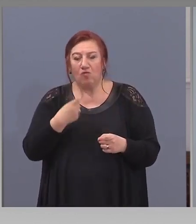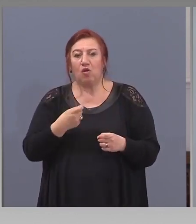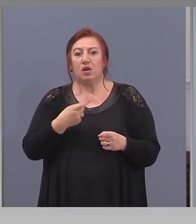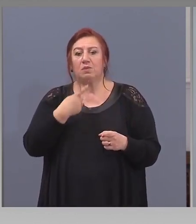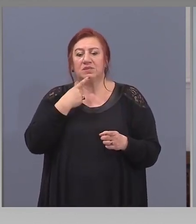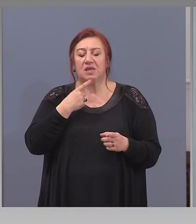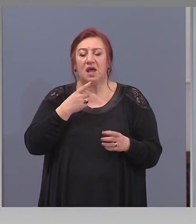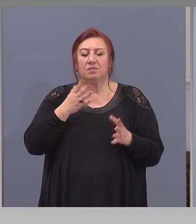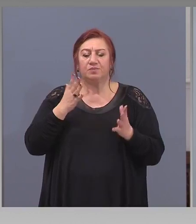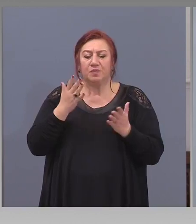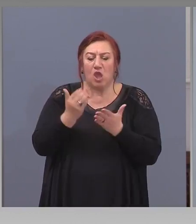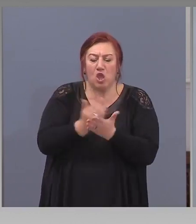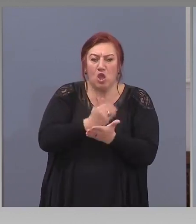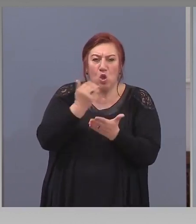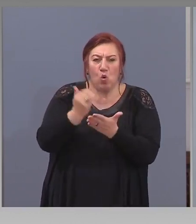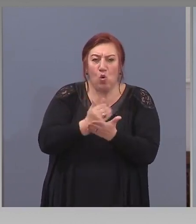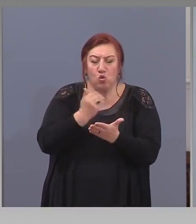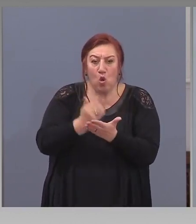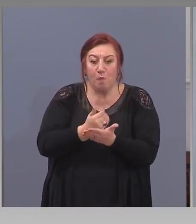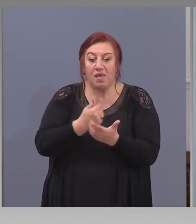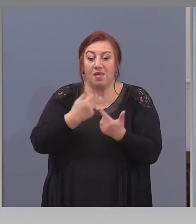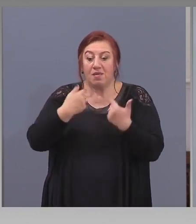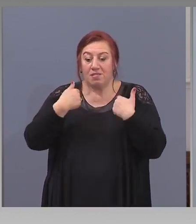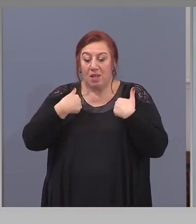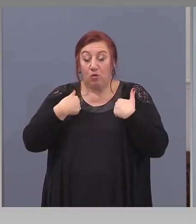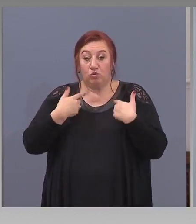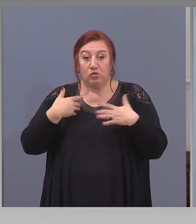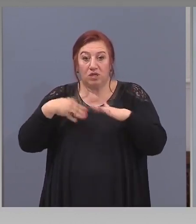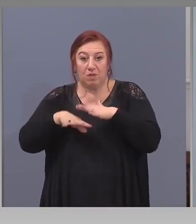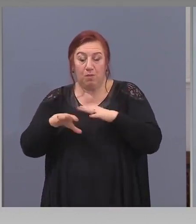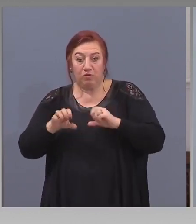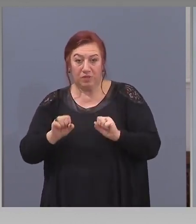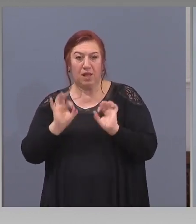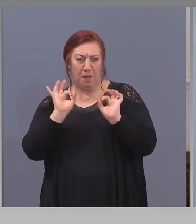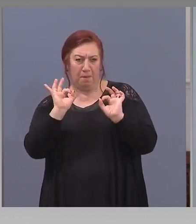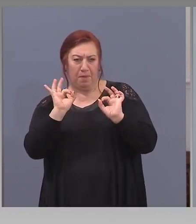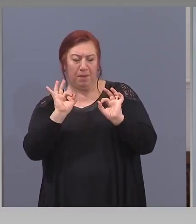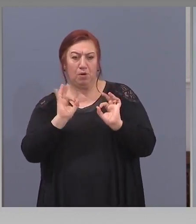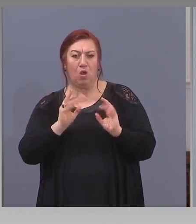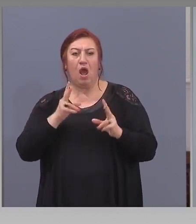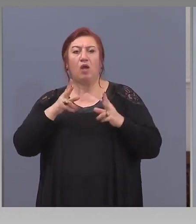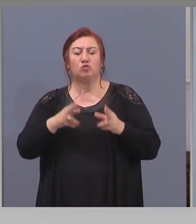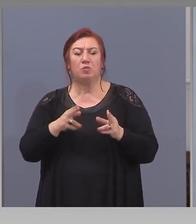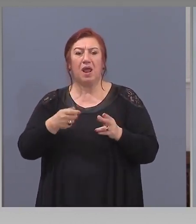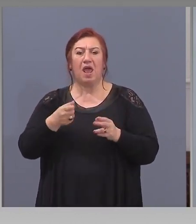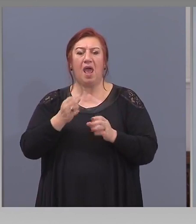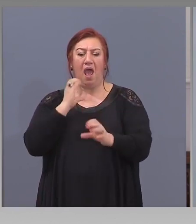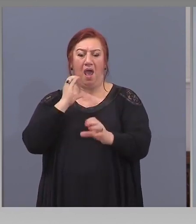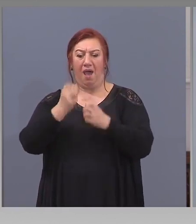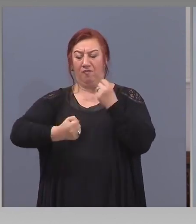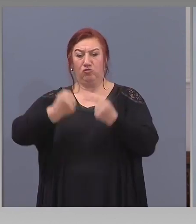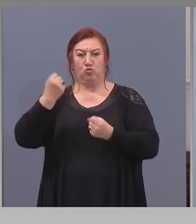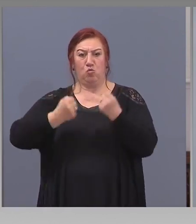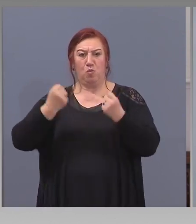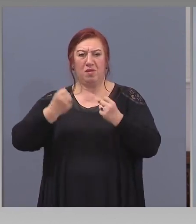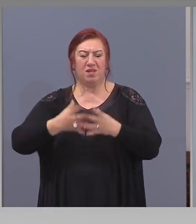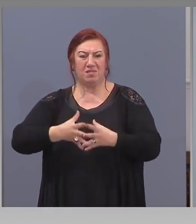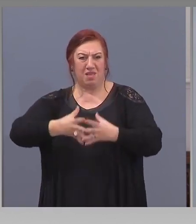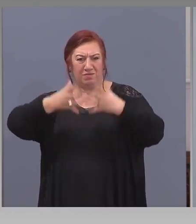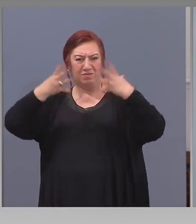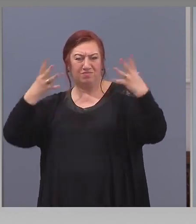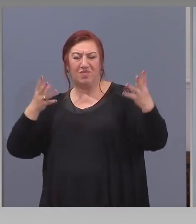икономики, на които ние сме подвластни. Ако спре автомобилния пазар, ако спрат автомобилните гиганти